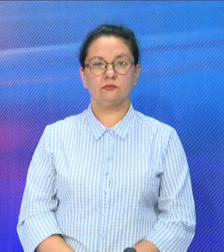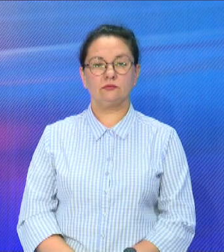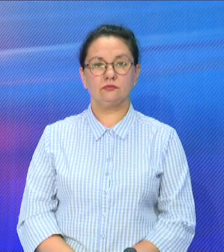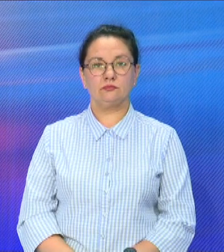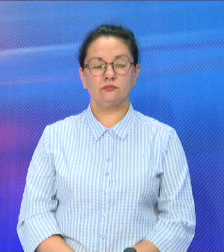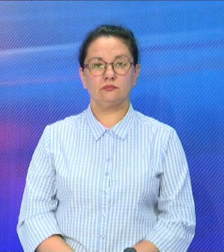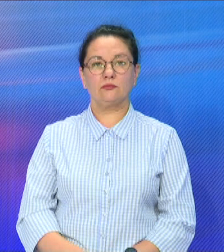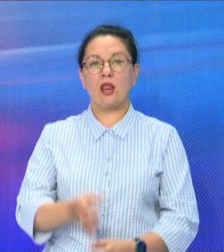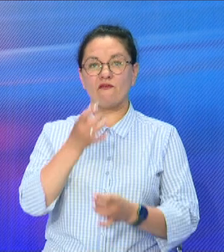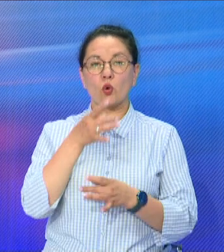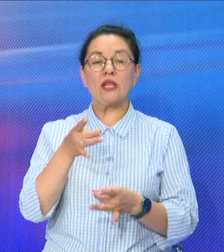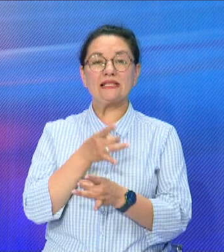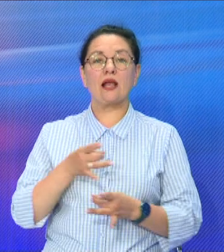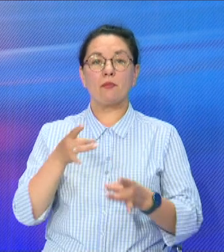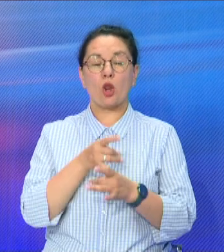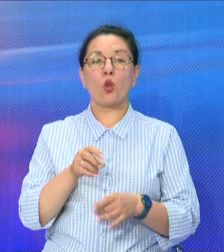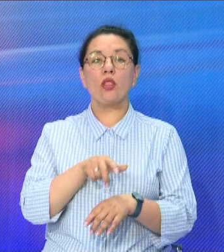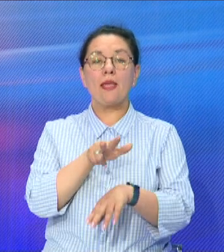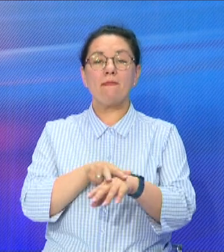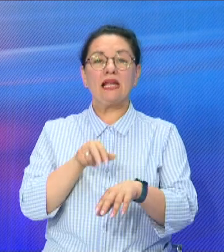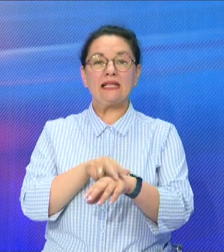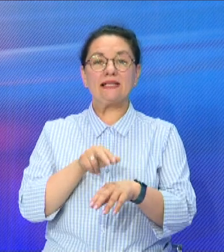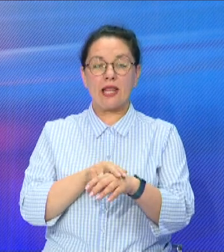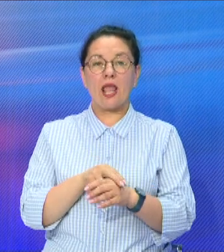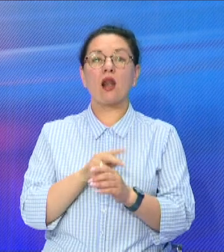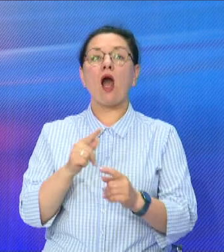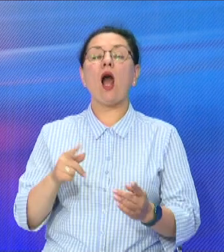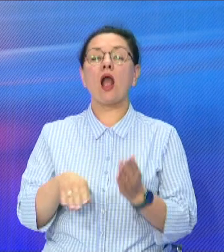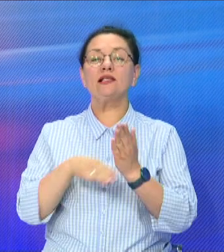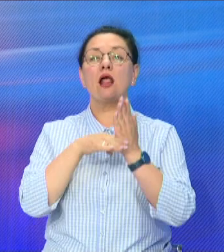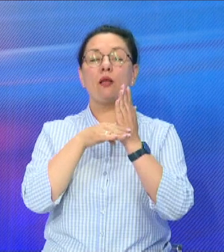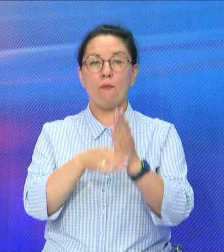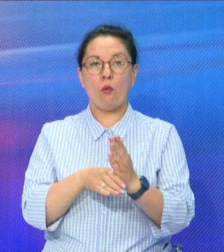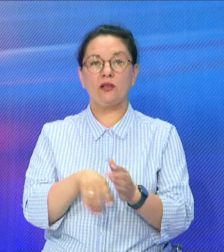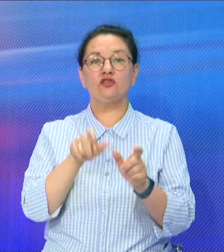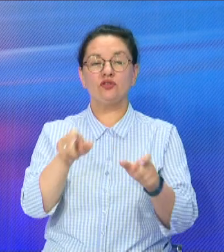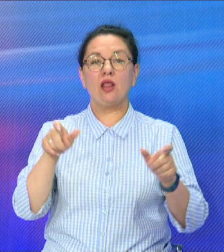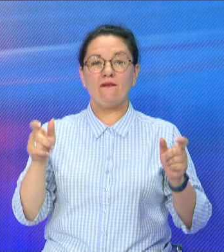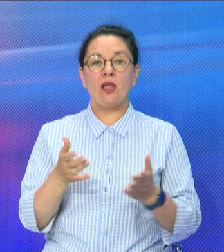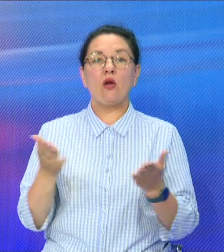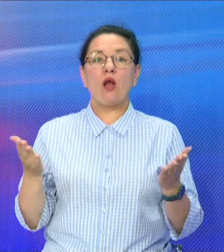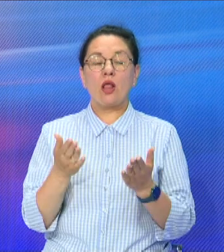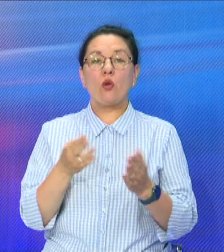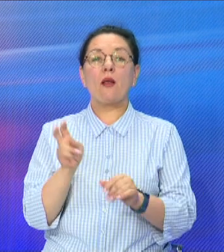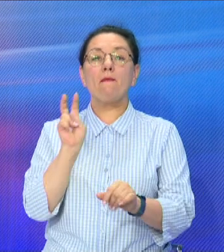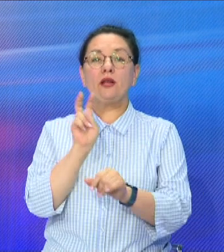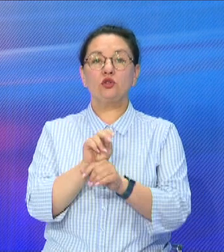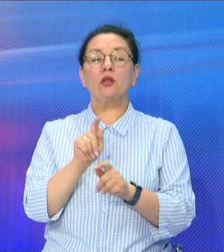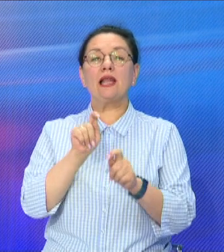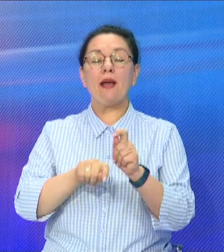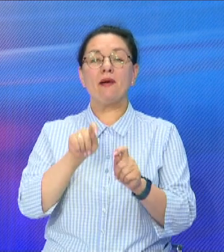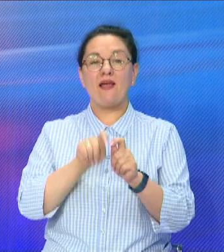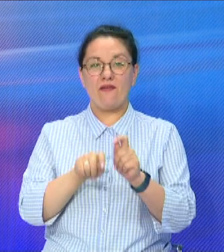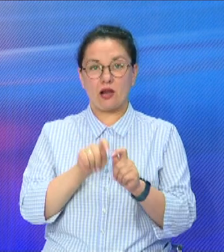в грузинским районе участковый казал свои часов вода помола громаде они нам просто не к органам наки рвался для проверки под наглядно